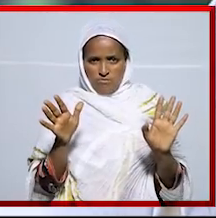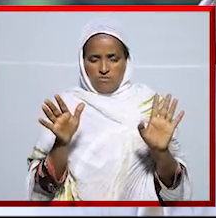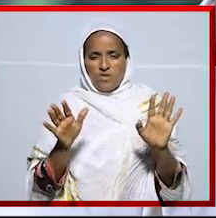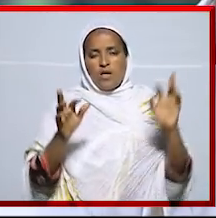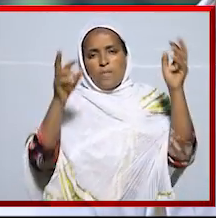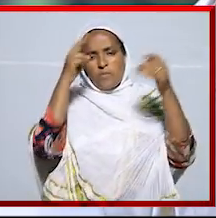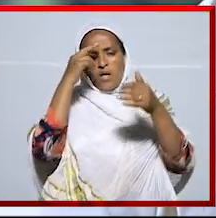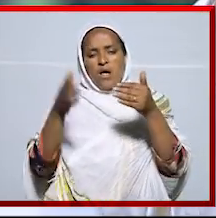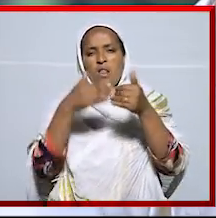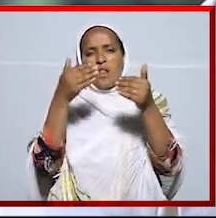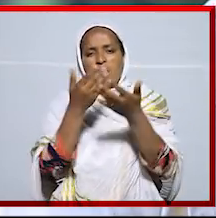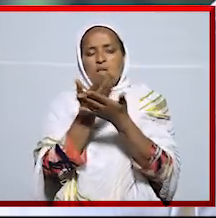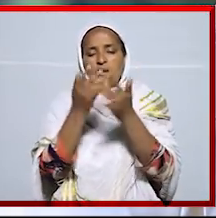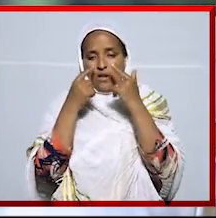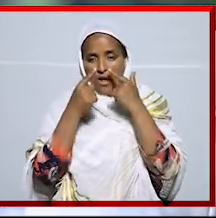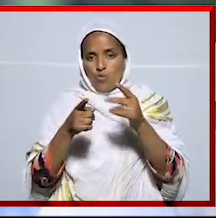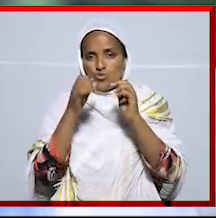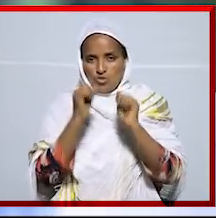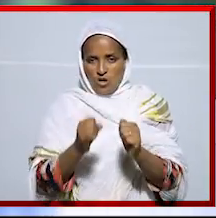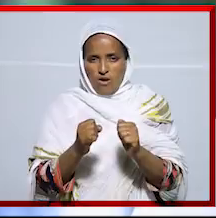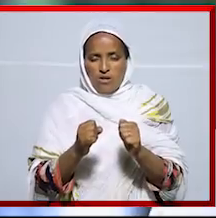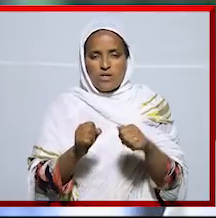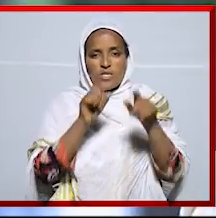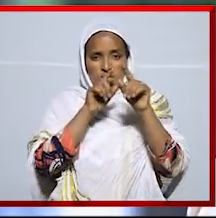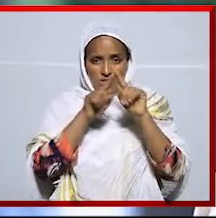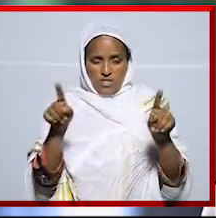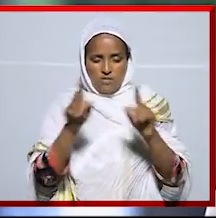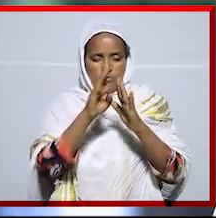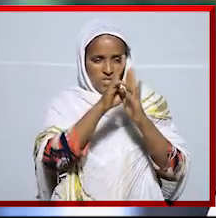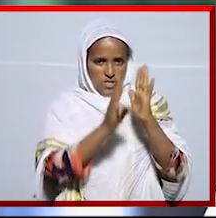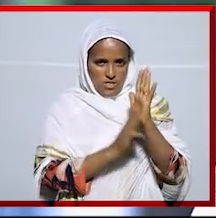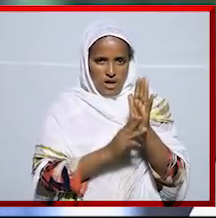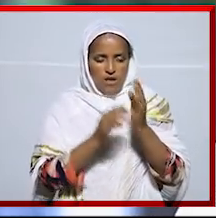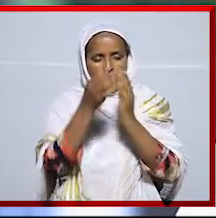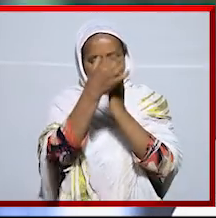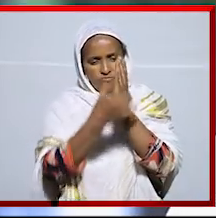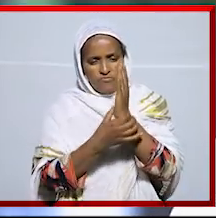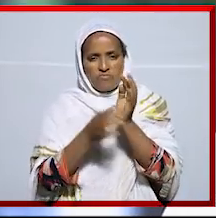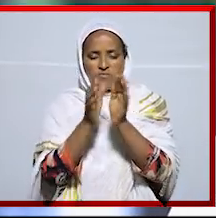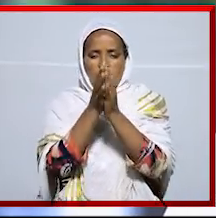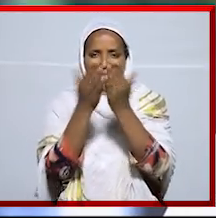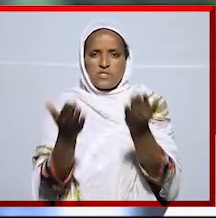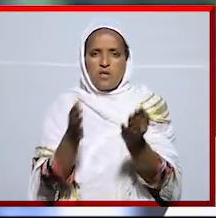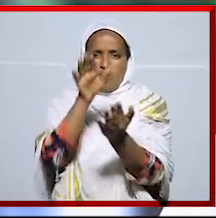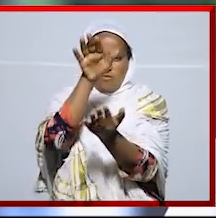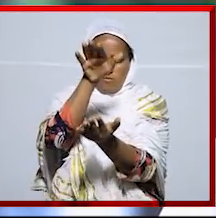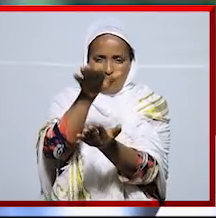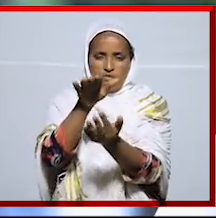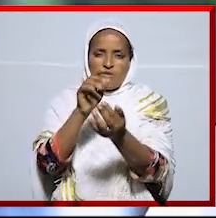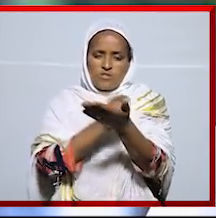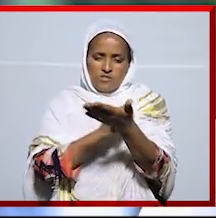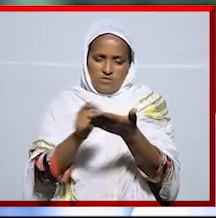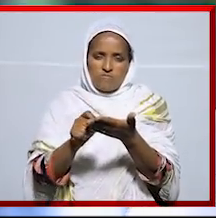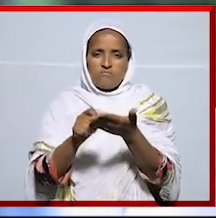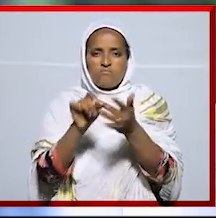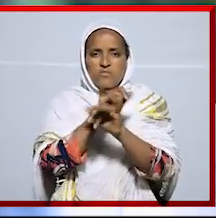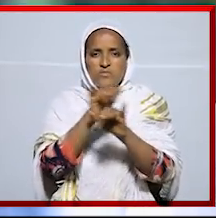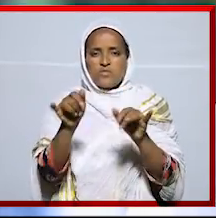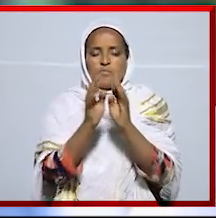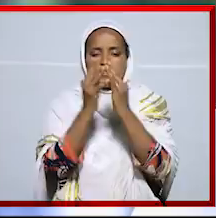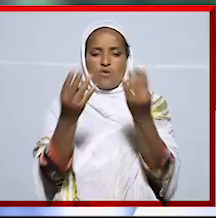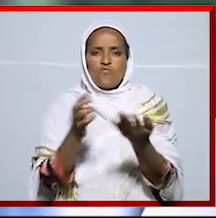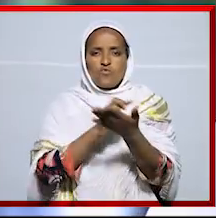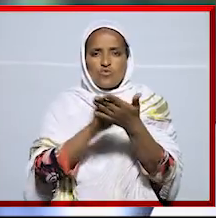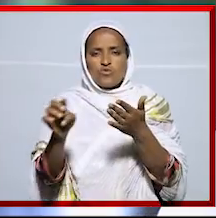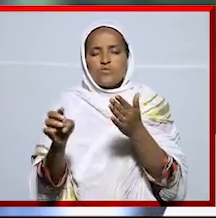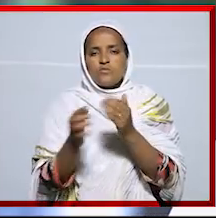አይመስለኝም just በቃ እንደቀላል ነገር አይቶ ሊያዩ ይችላል ግን በስነ ስርዓት ተጠርዞ በትልቅ እንትን እንደተጻፈ በመጻፍ